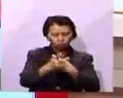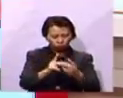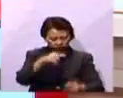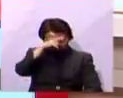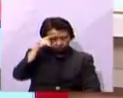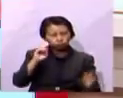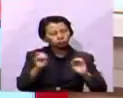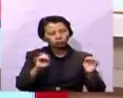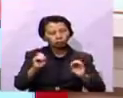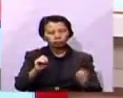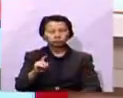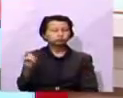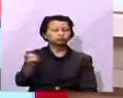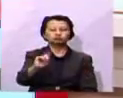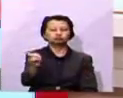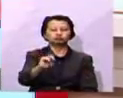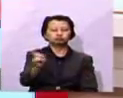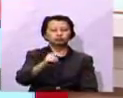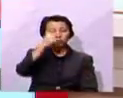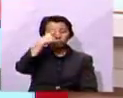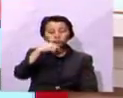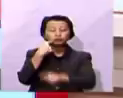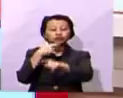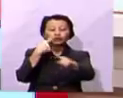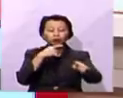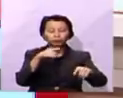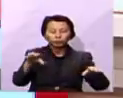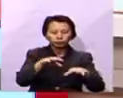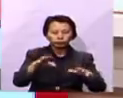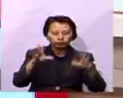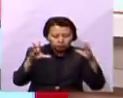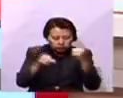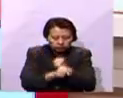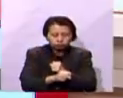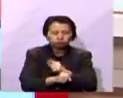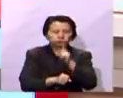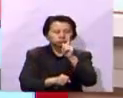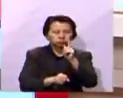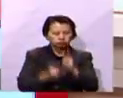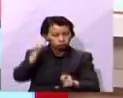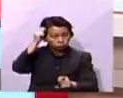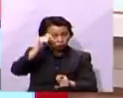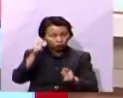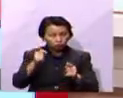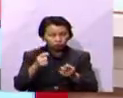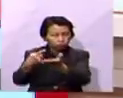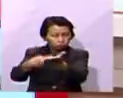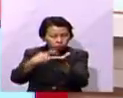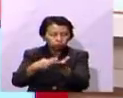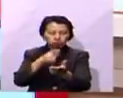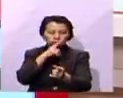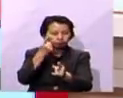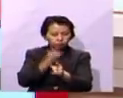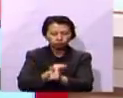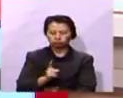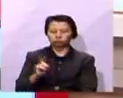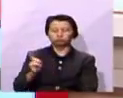hitamnya, tidak wajar bagi sesiapa membuat kesimpulan berdasarkan teori konspirasi tidak berasas.